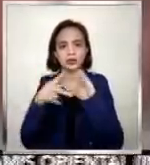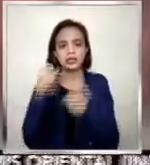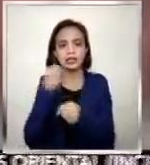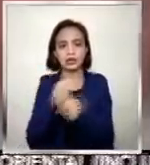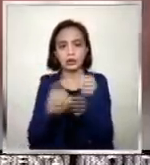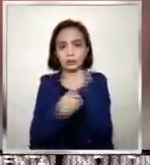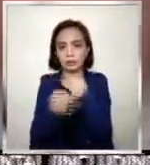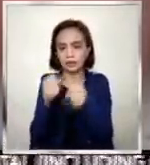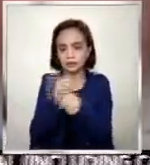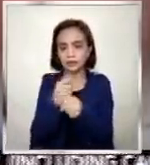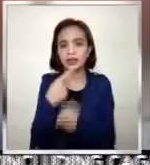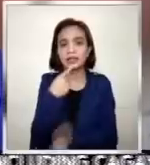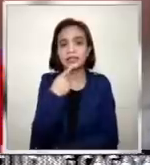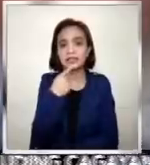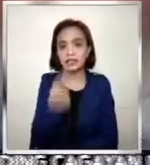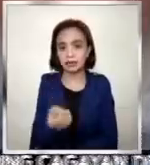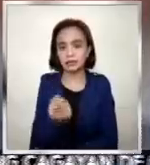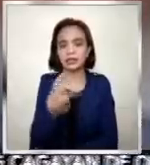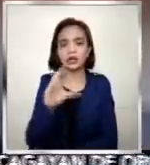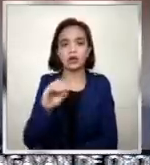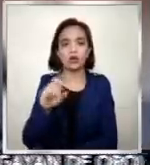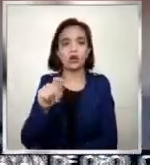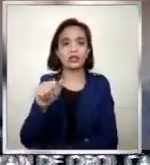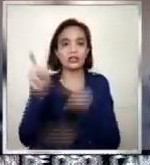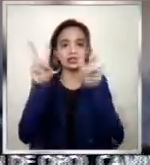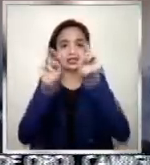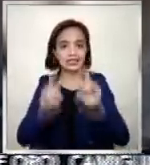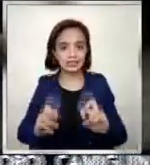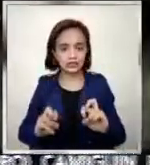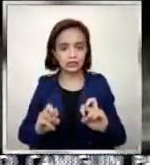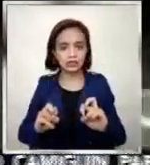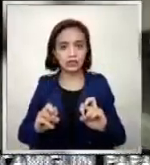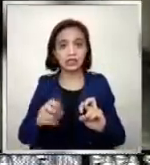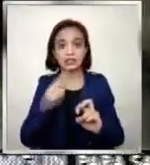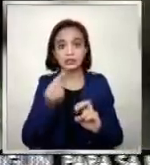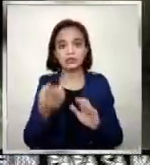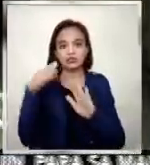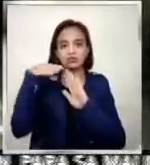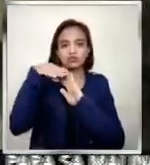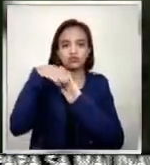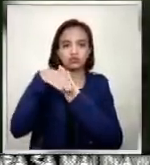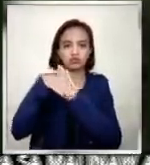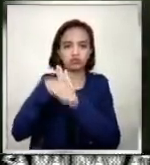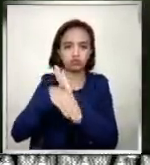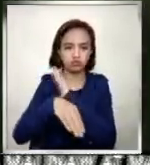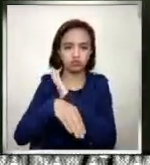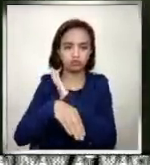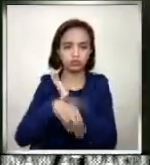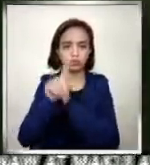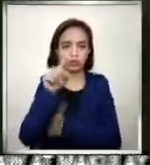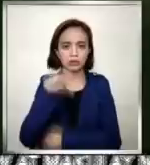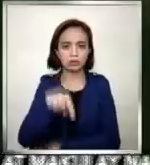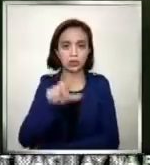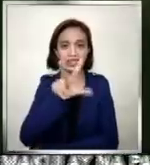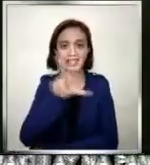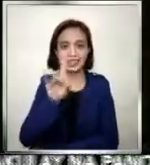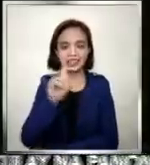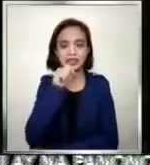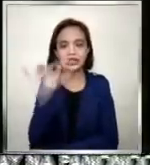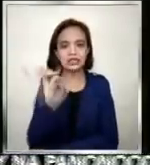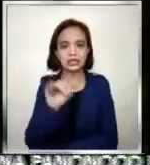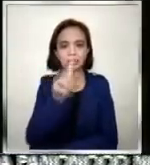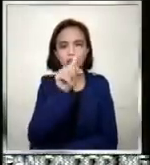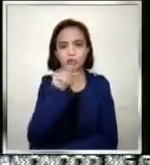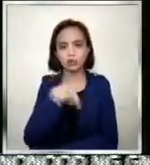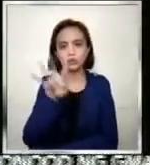Octa Research, base sa datos ng DOH, bahagyang bumaba ang reproduction number ng bansa sa 1.38 mula sa nakaraang 1.45.